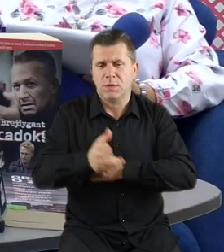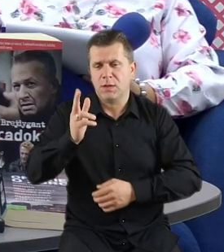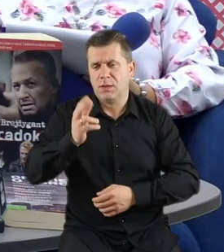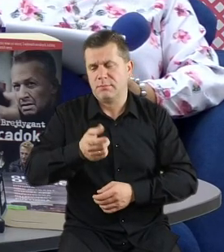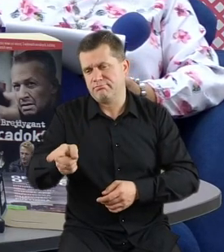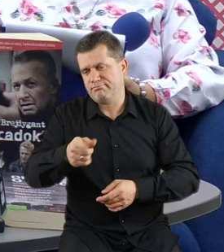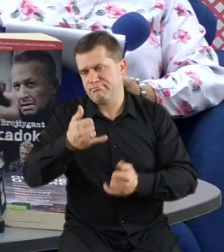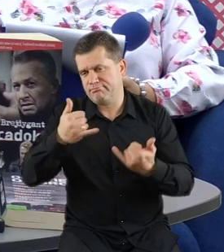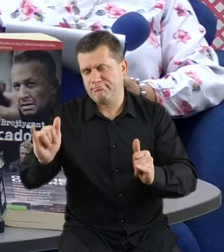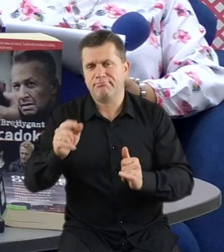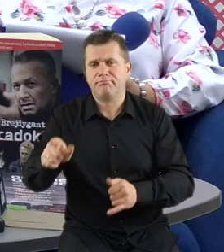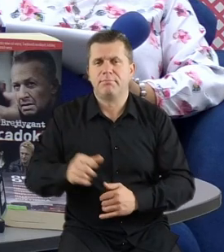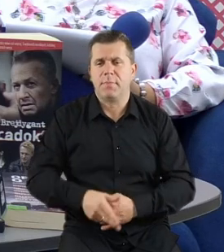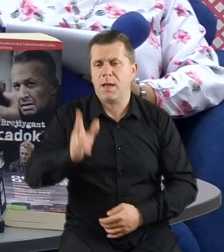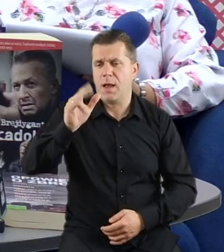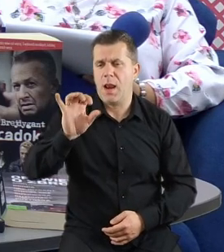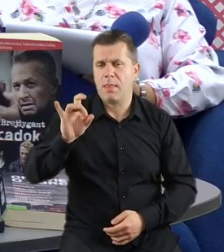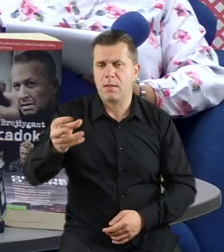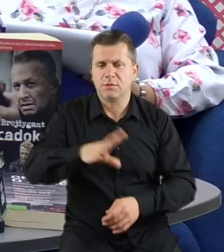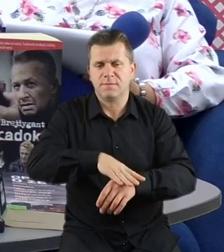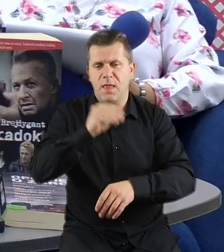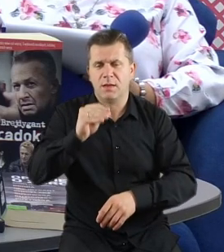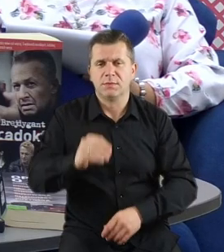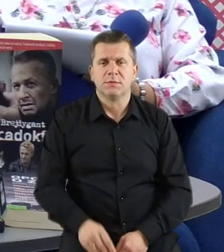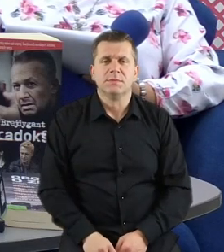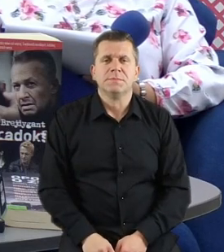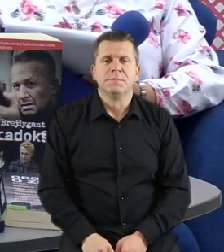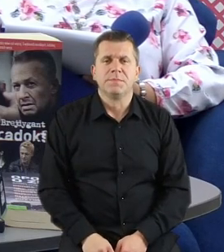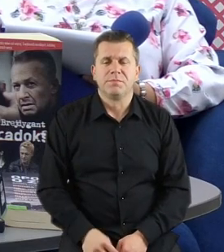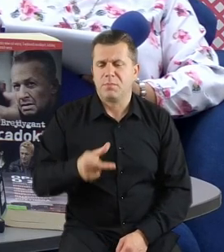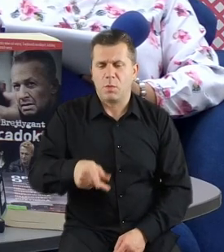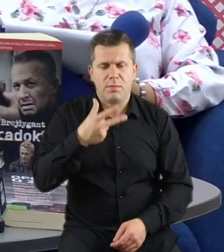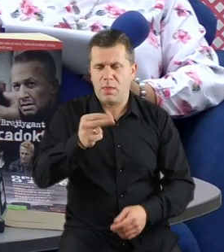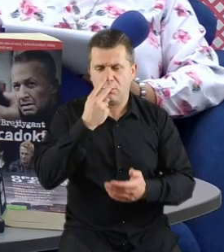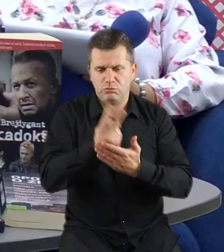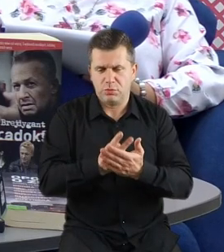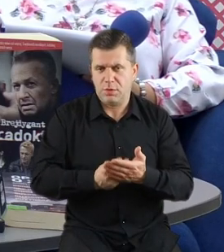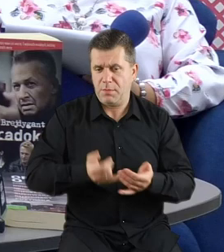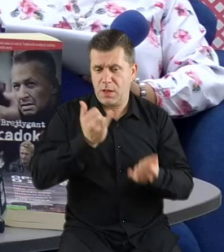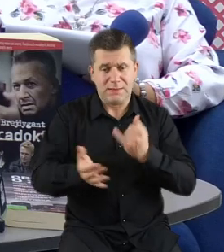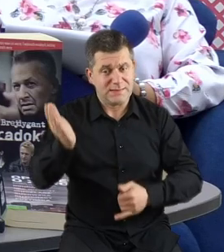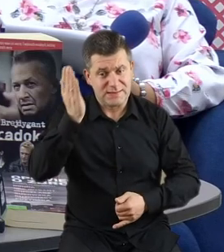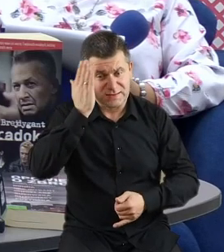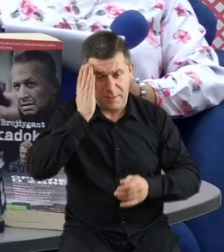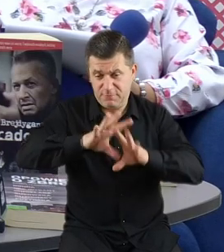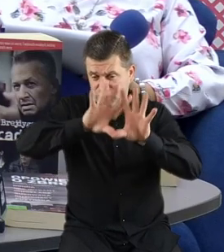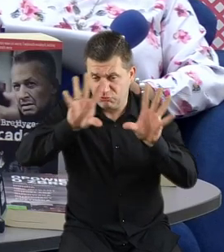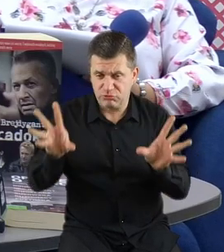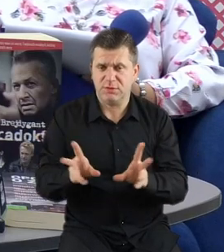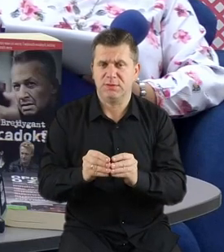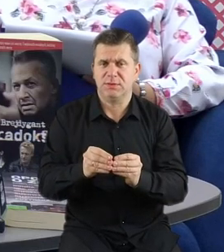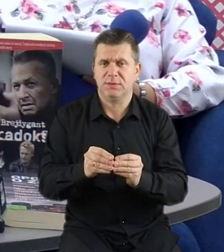Killingu tego szwedzkiego, nie czytam. Nie. Jeżeli ja już znam wszystkie